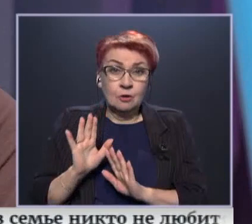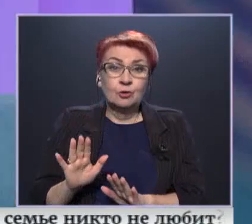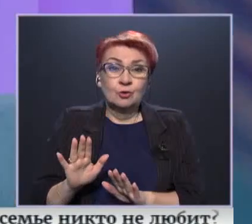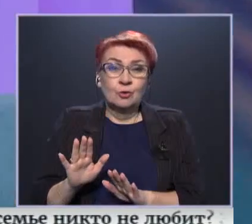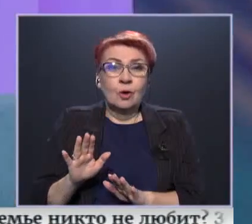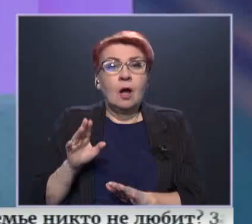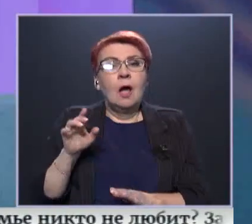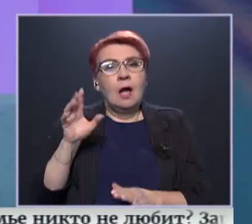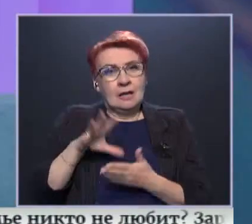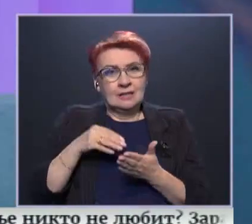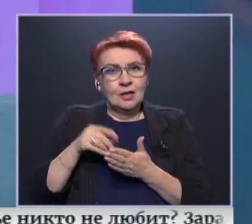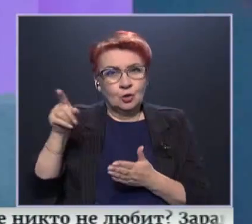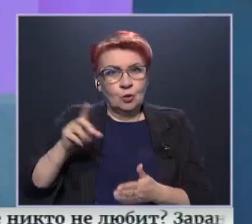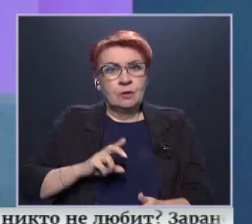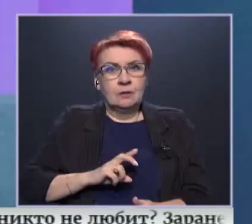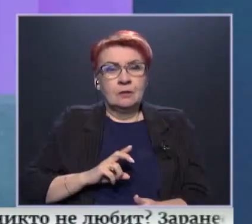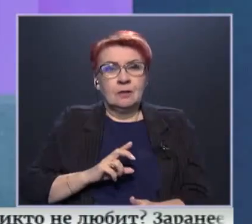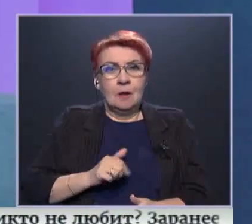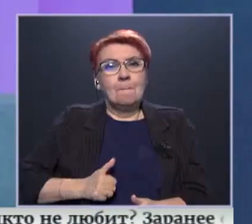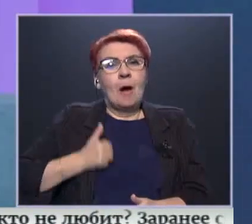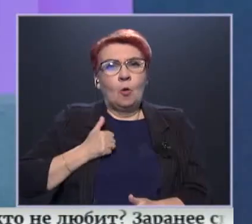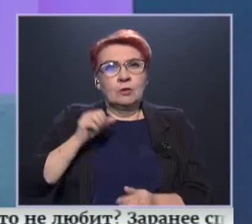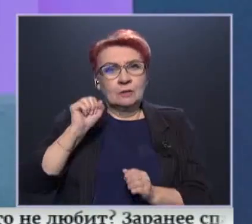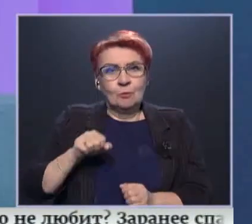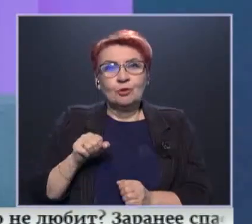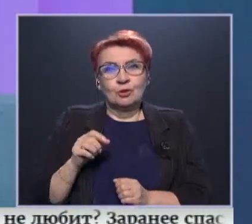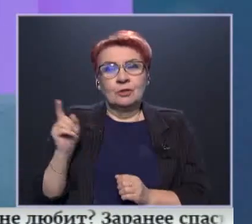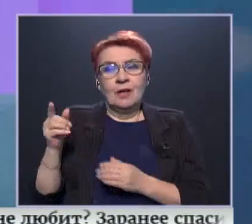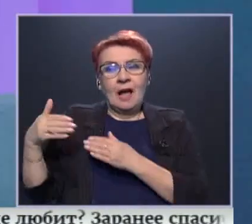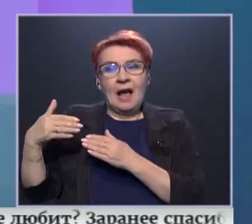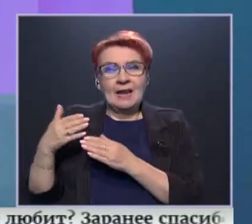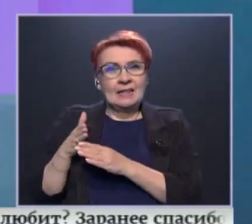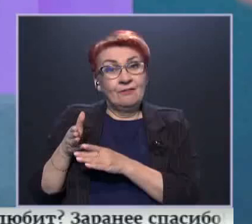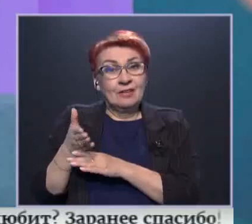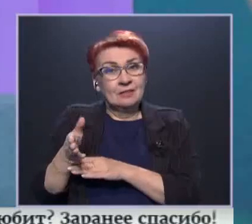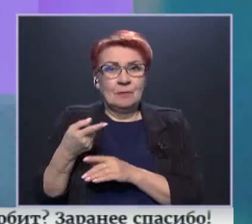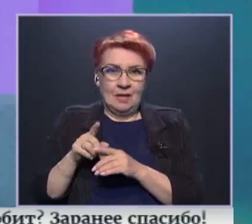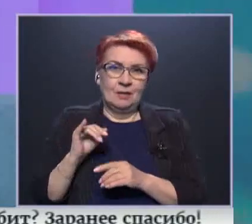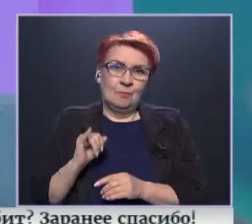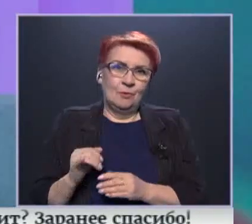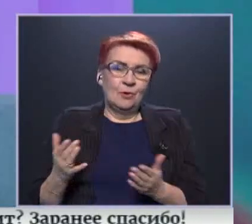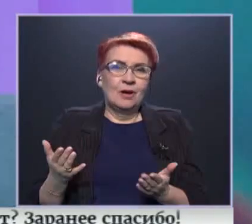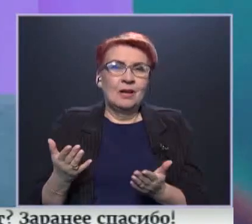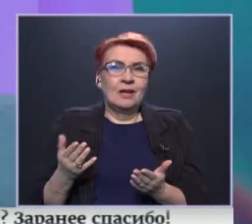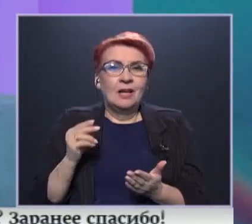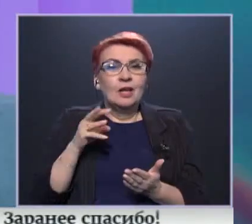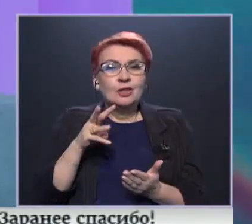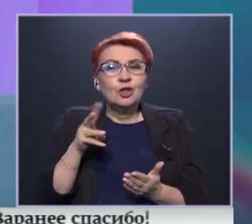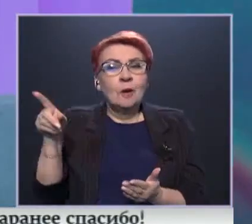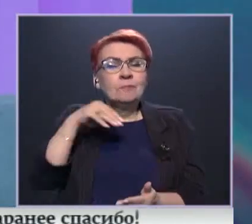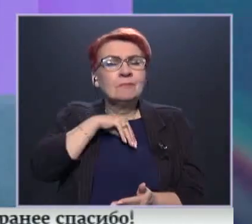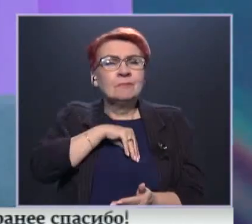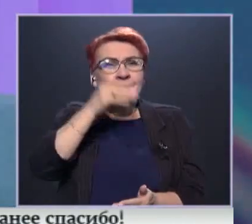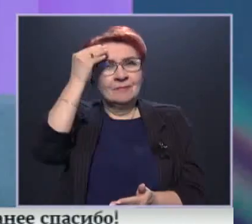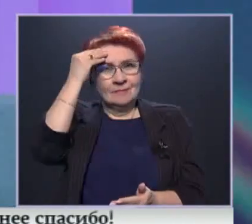по гордости пойти сбоку, так сказать, маленькой калиточкой. Это плохо. Mm-hmm. Чем человек руководствуется, вот что важно.